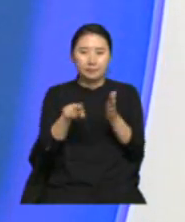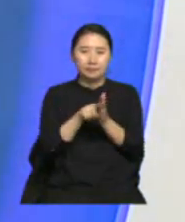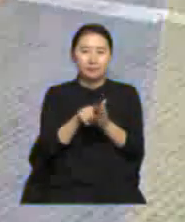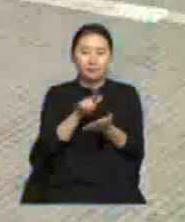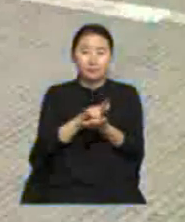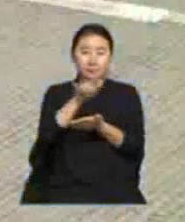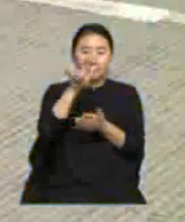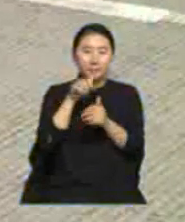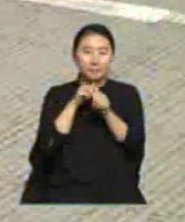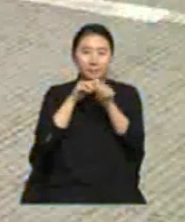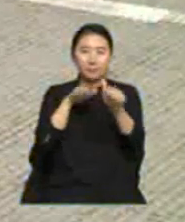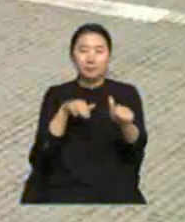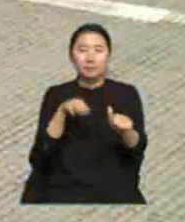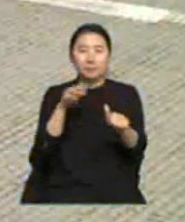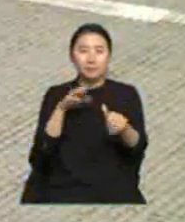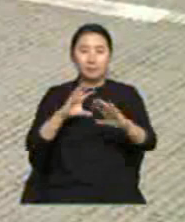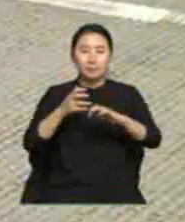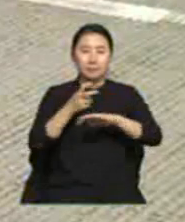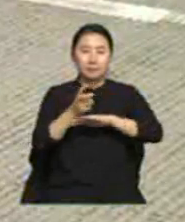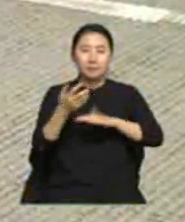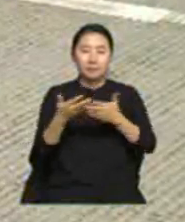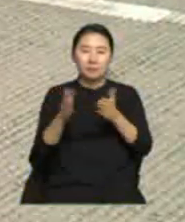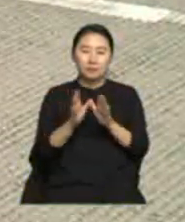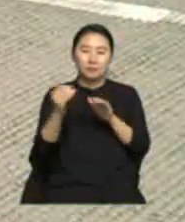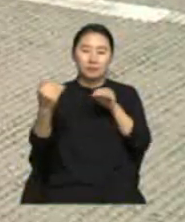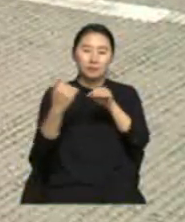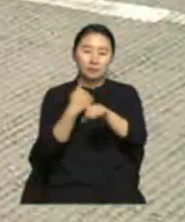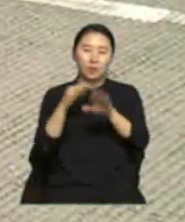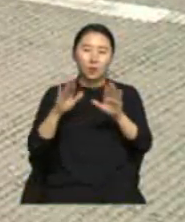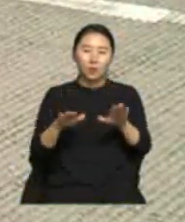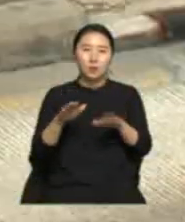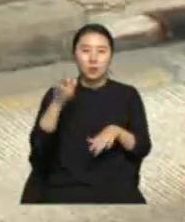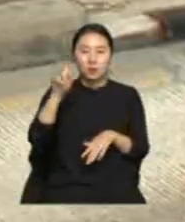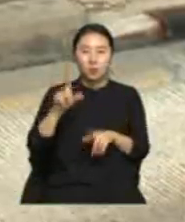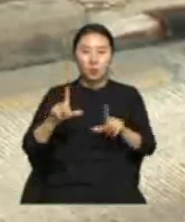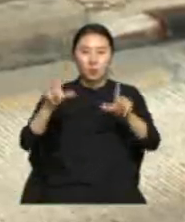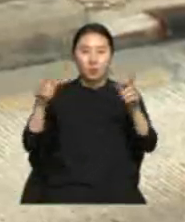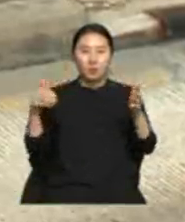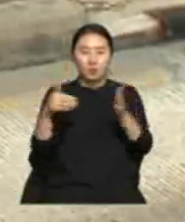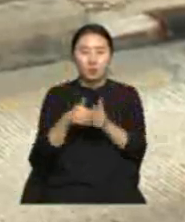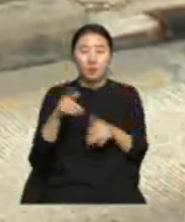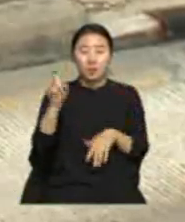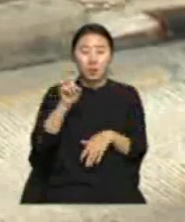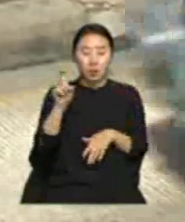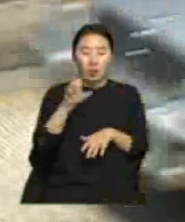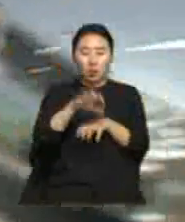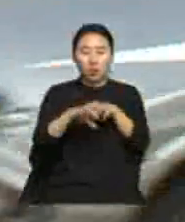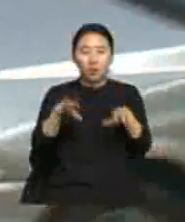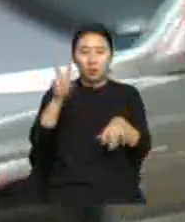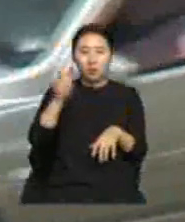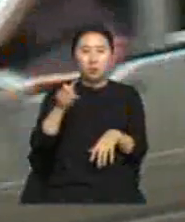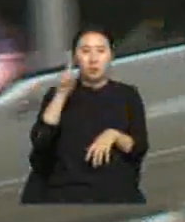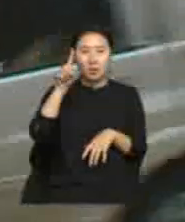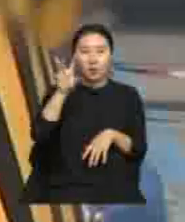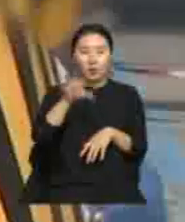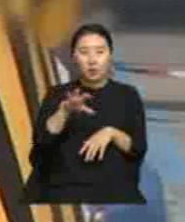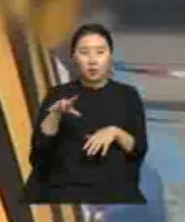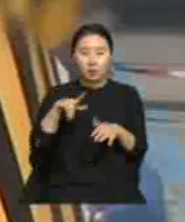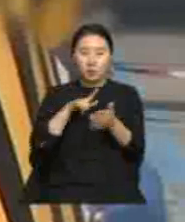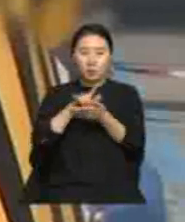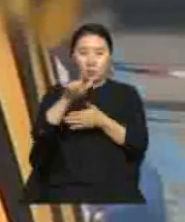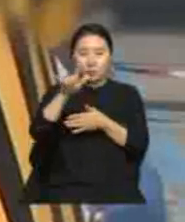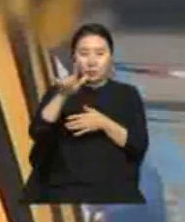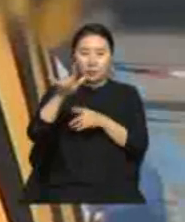투입됩니다. 국토교통부가 기성과 기경 차량이 몰리는 오는 15일까지 10개 고속도로의 21개 지점에서 드론